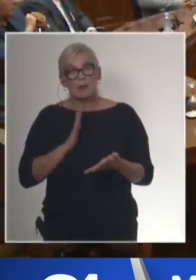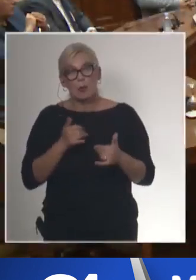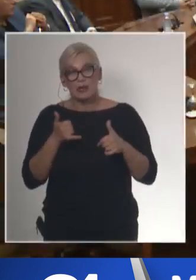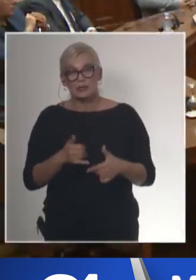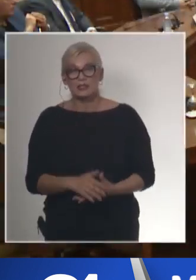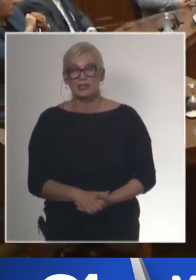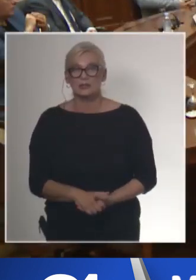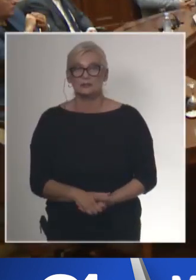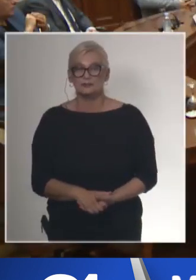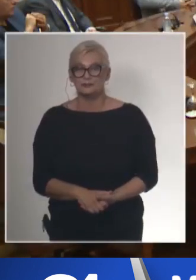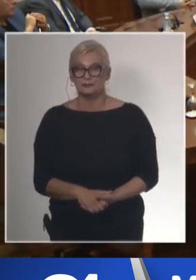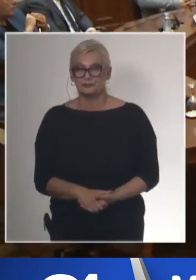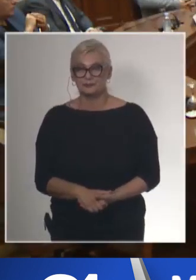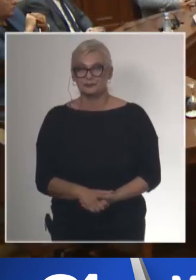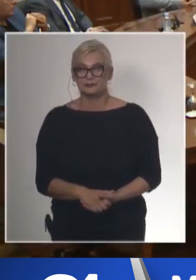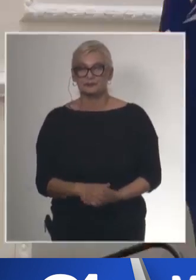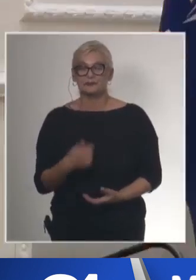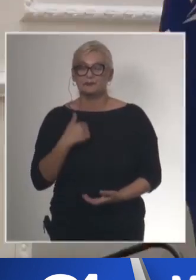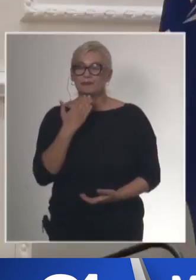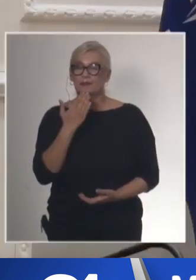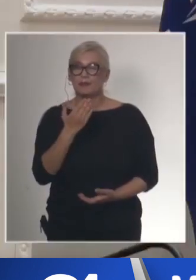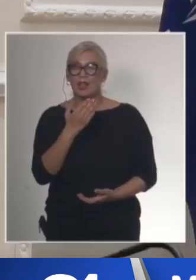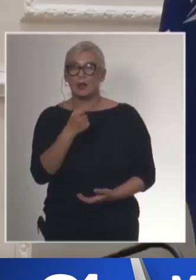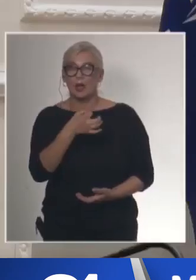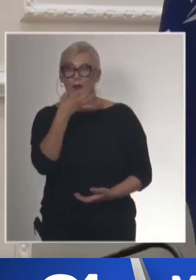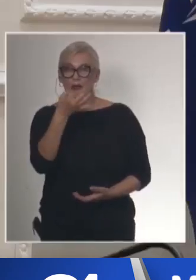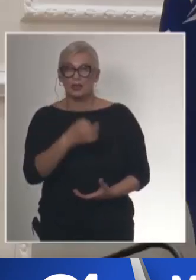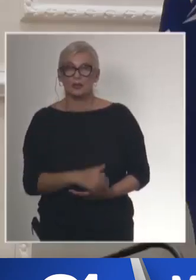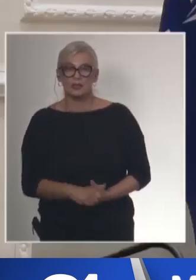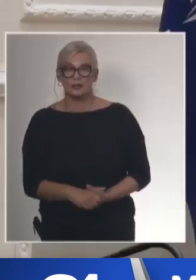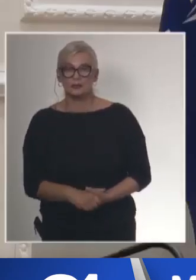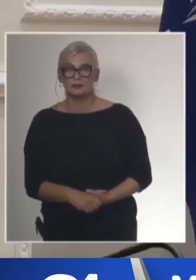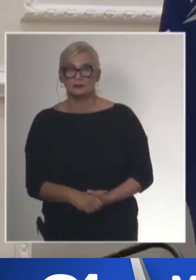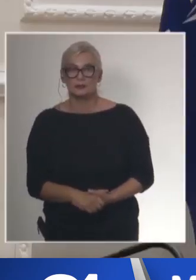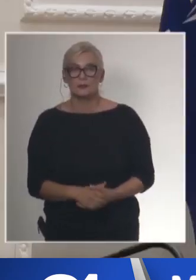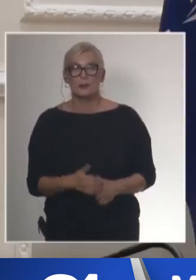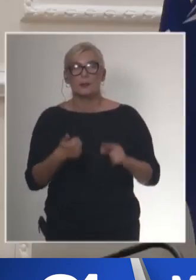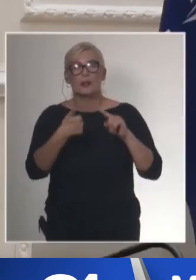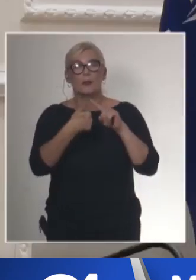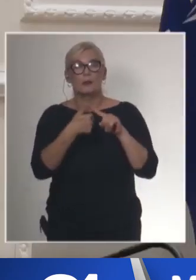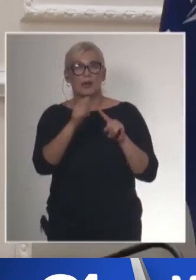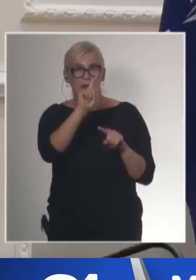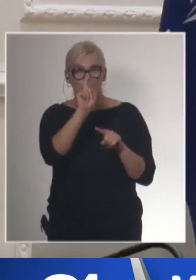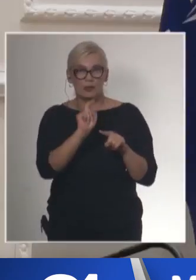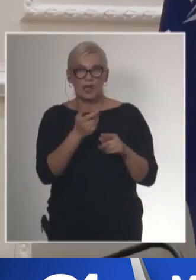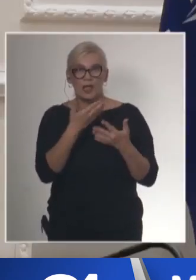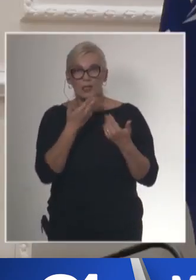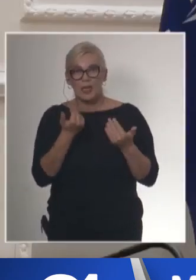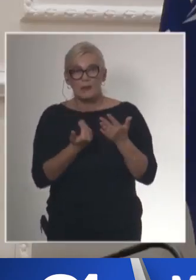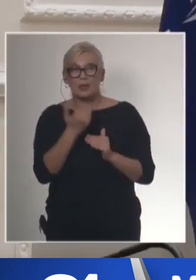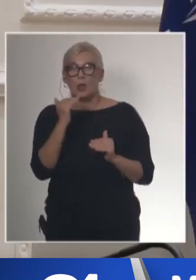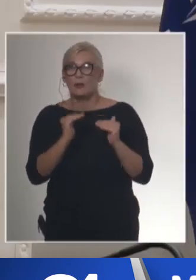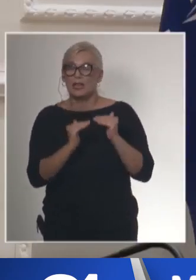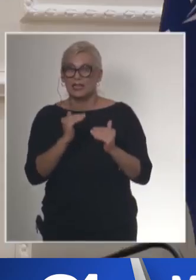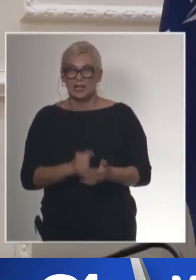Премиерот Мицкоски информираше дека гасниот интерконектор со Грција се очекува да биде завршен во првата половина од следната година.